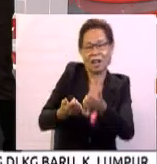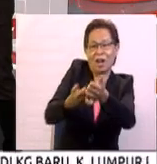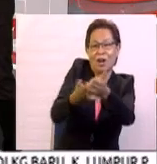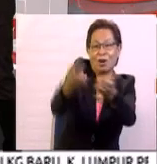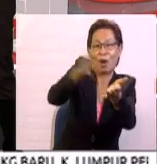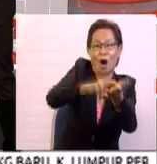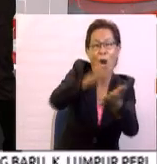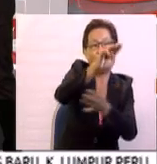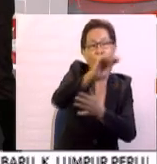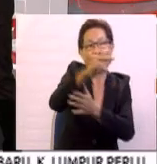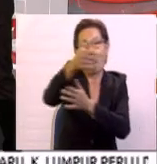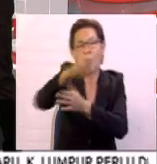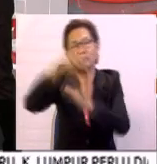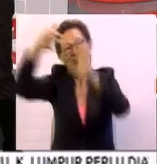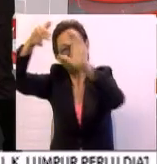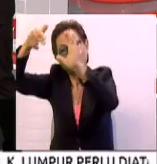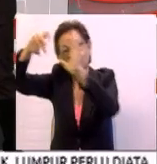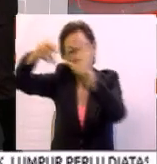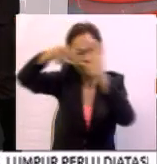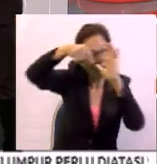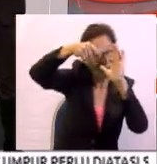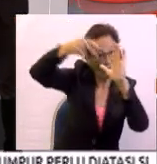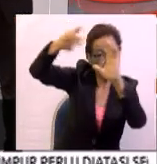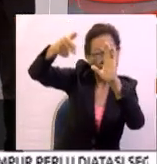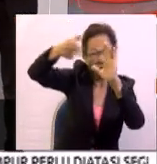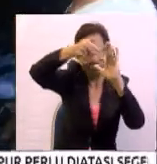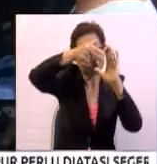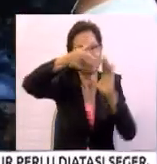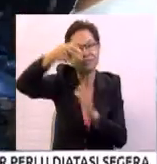wartawan Mohan Chinasami yang meninjau Jalan Tar.